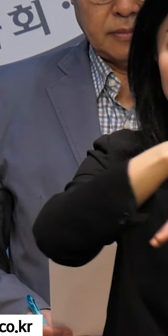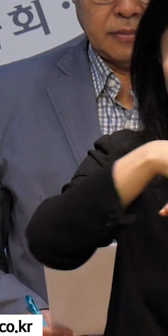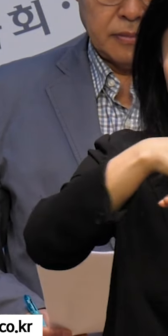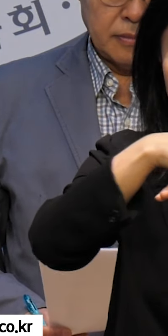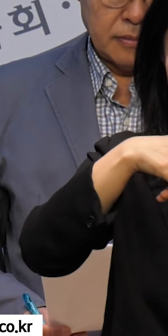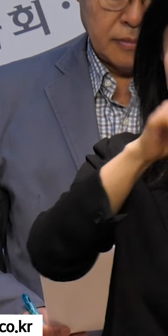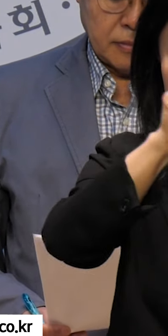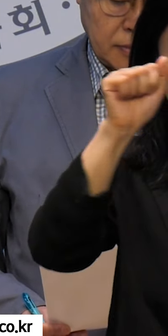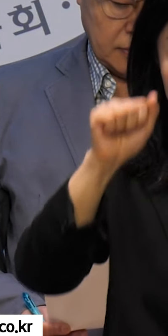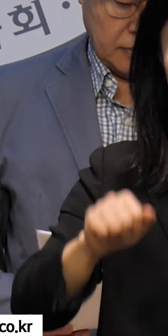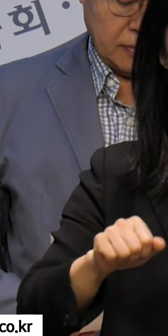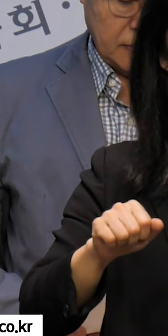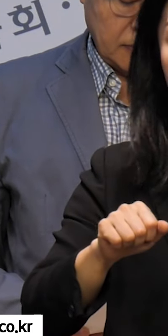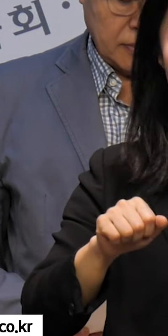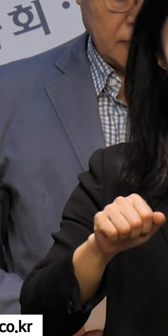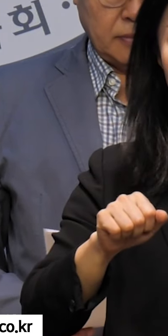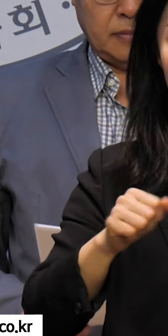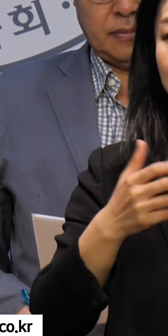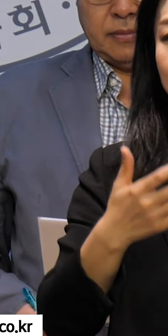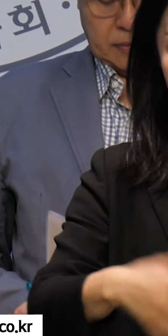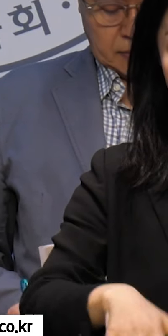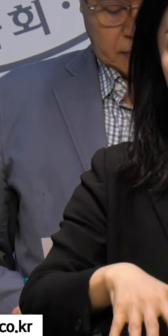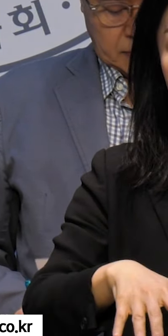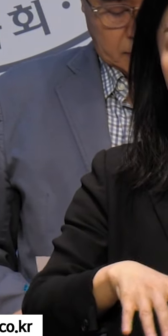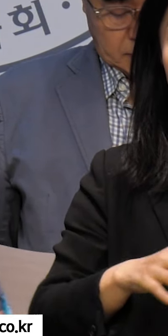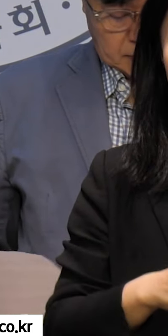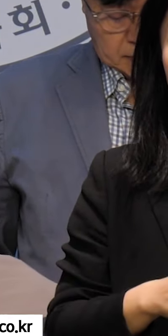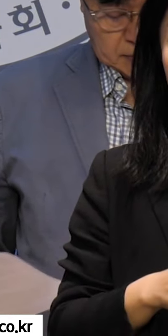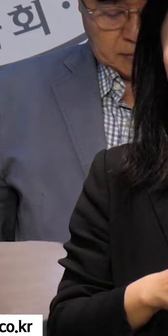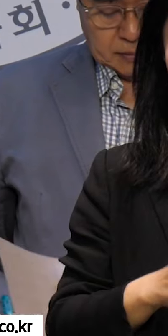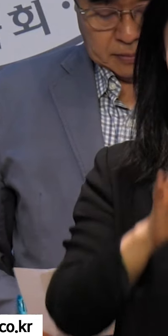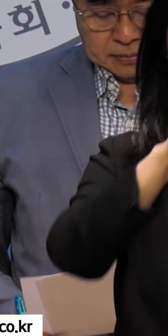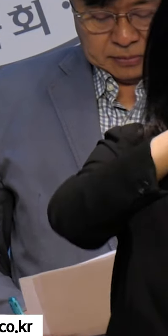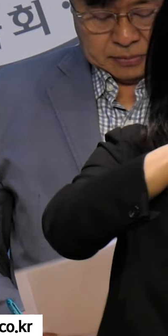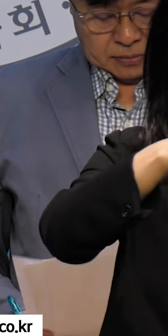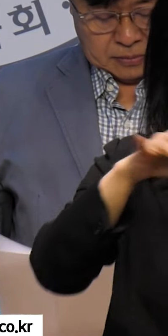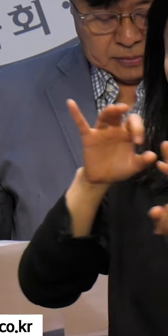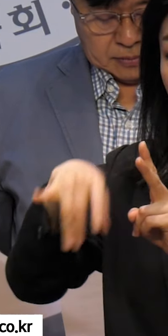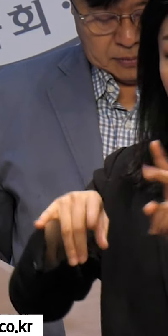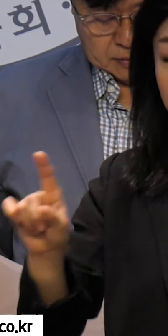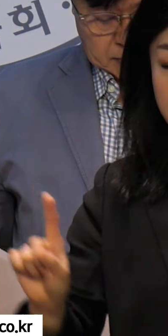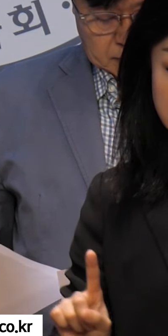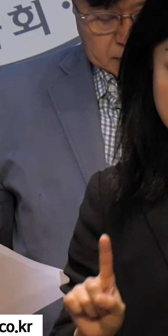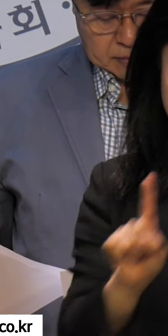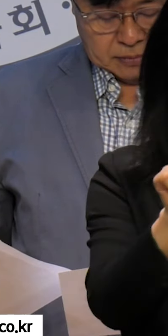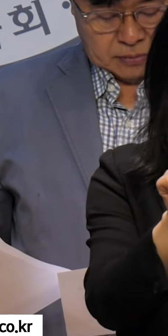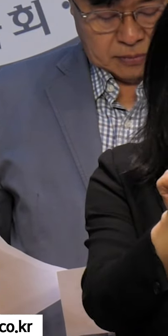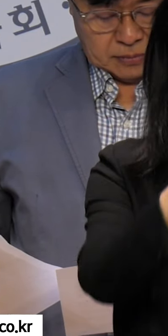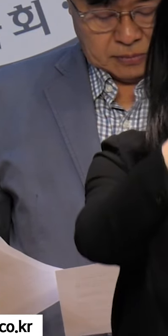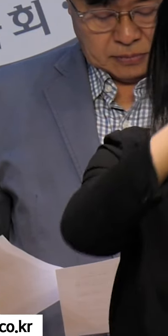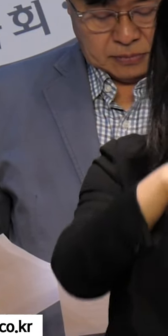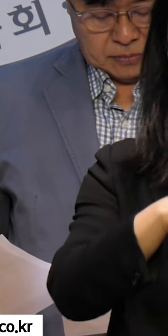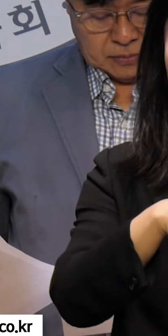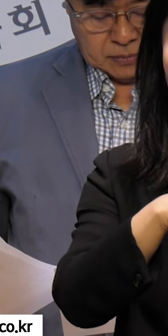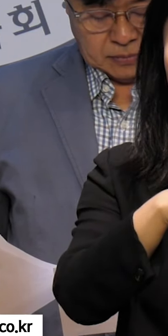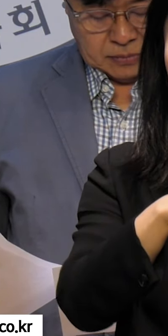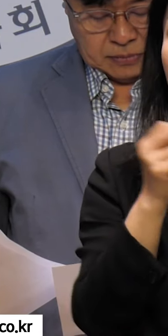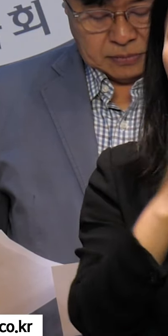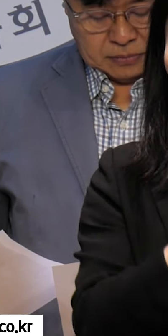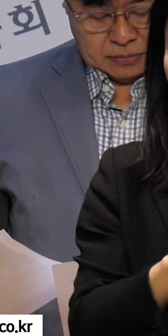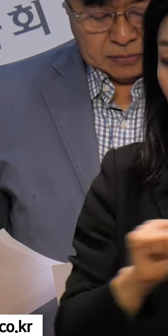기반은 허약하고 불안정하다. 승자 독식, 불비례성에 의한 과잉 대표성, 소수